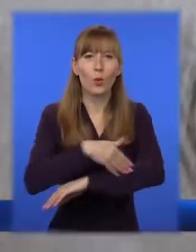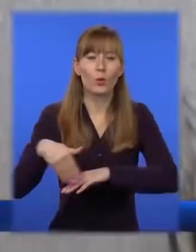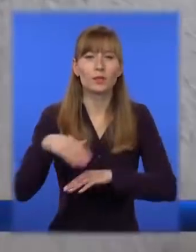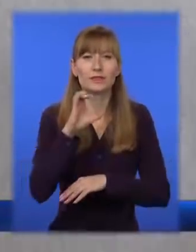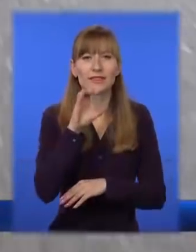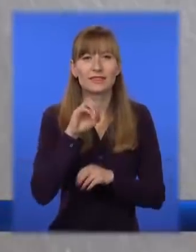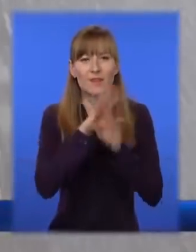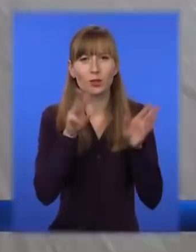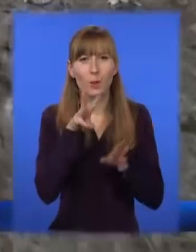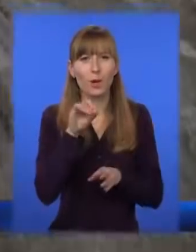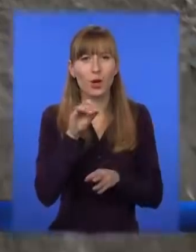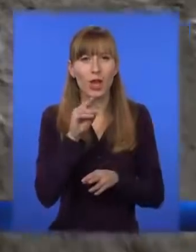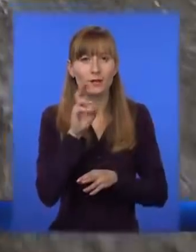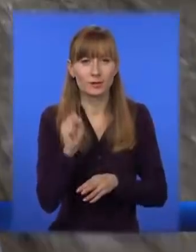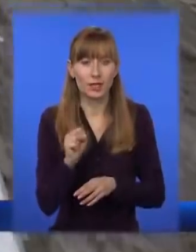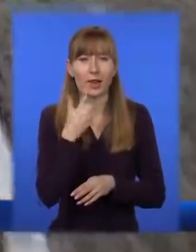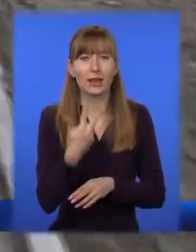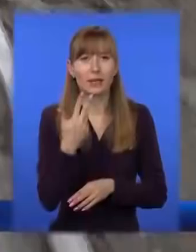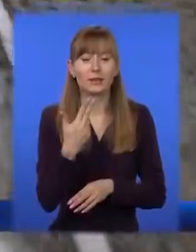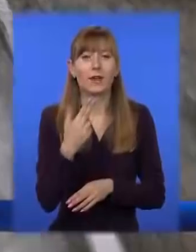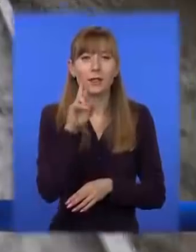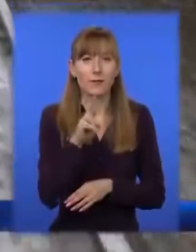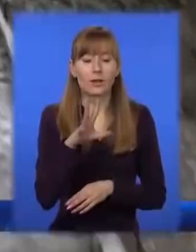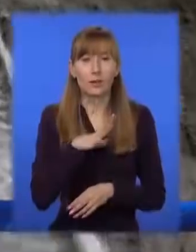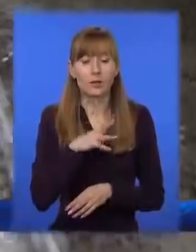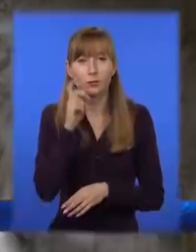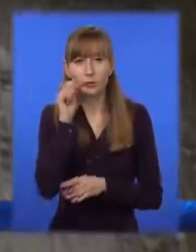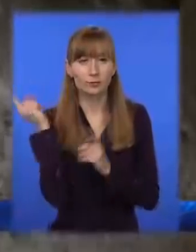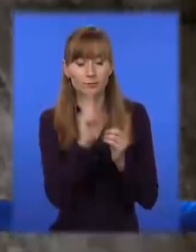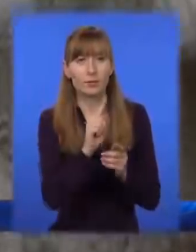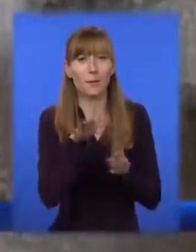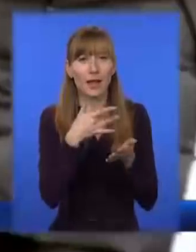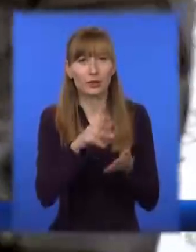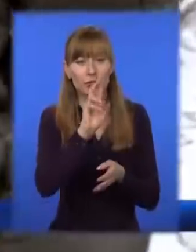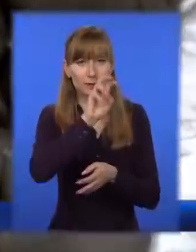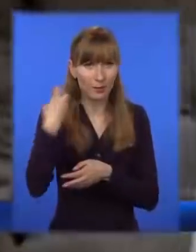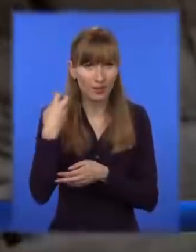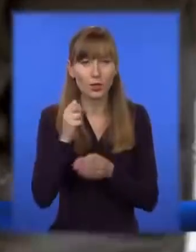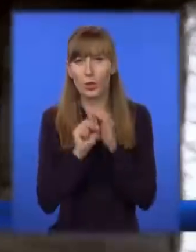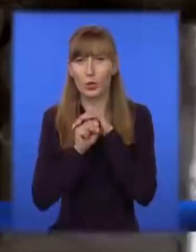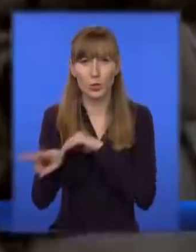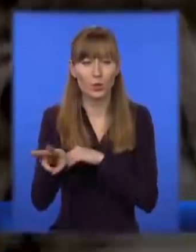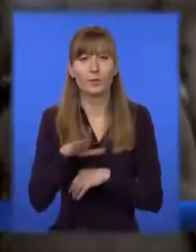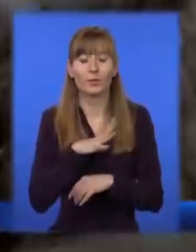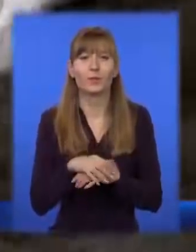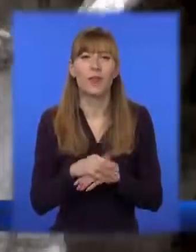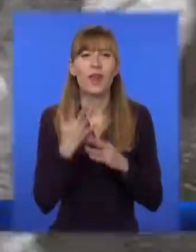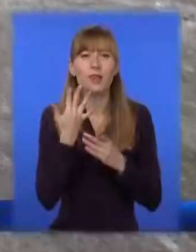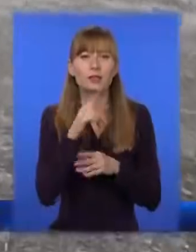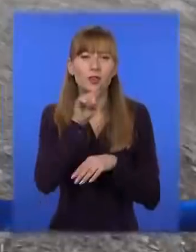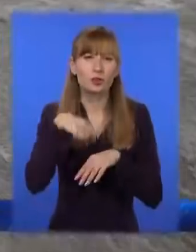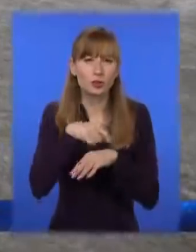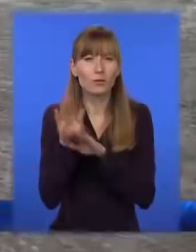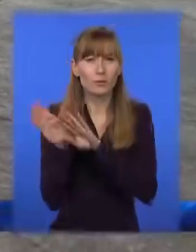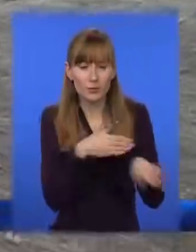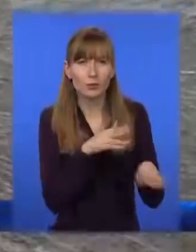вулиці Свято-Миколаївська. Молодик забрав у дівчини планшет та втік у невідомому напрямку. Усього декілька годин і